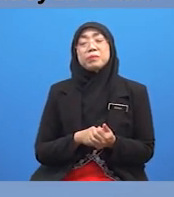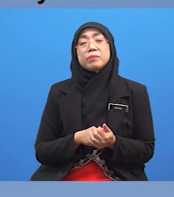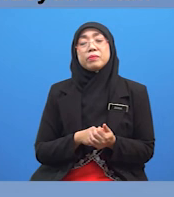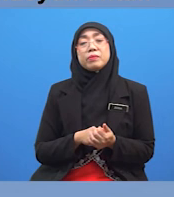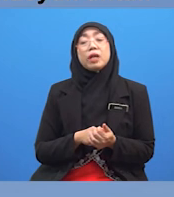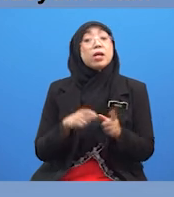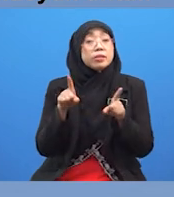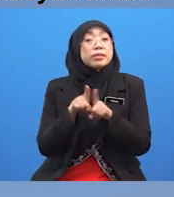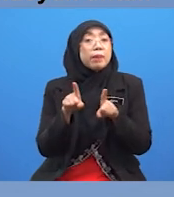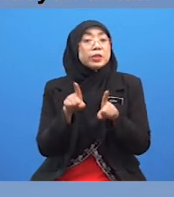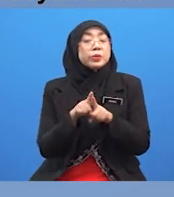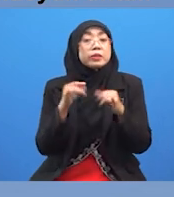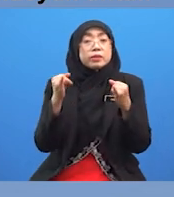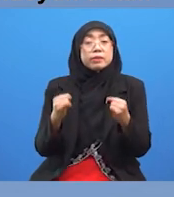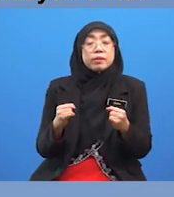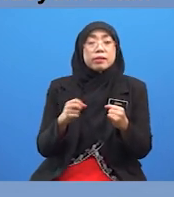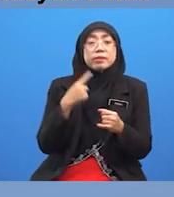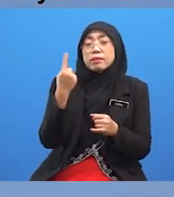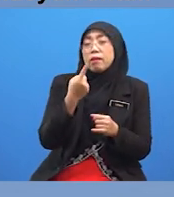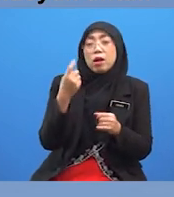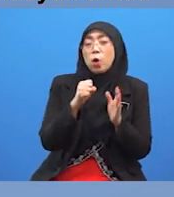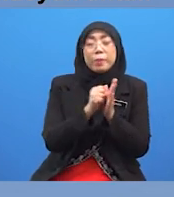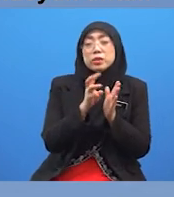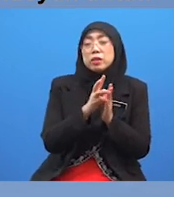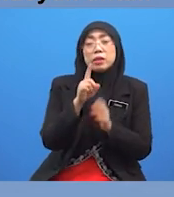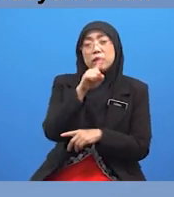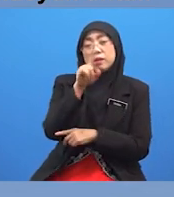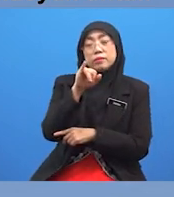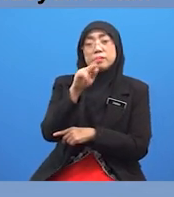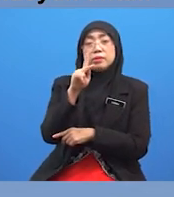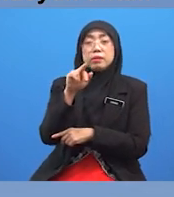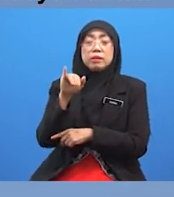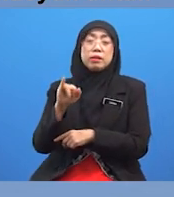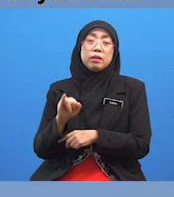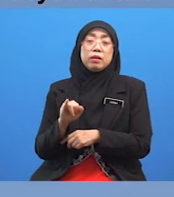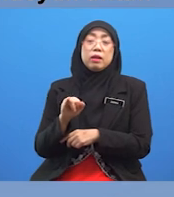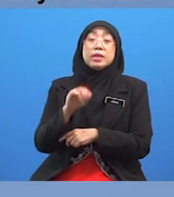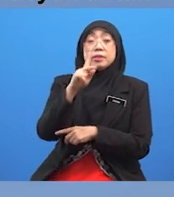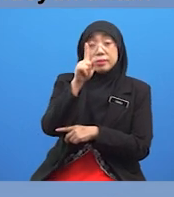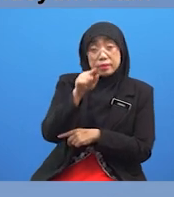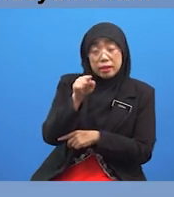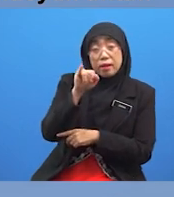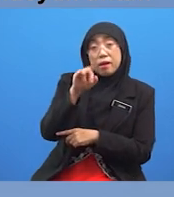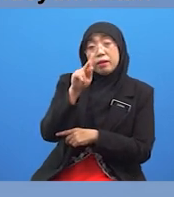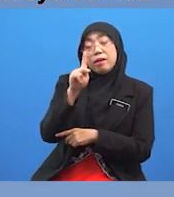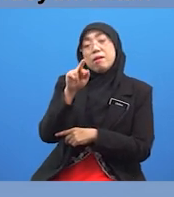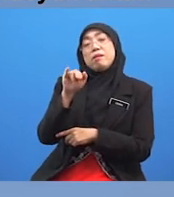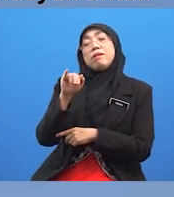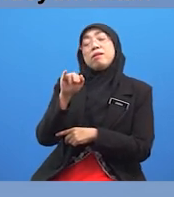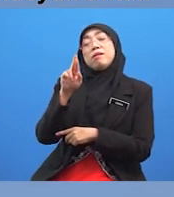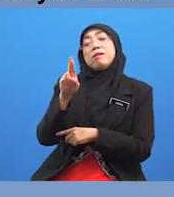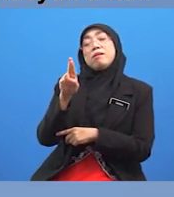Demikian juga, insan yang sentiasa berzikir adalah insan yang teguh imannya dan akan sentiasa